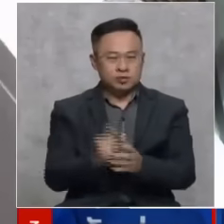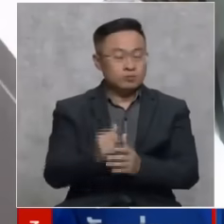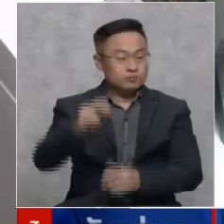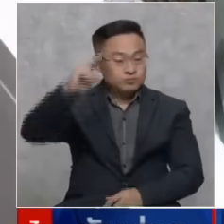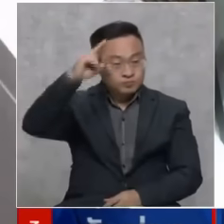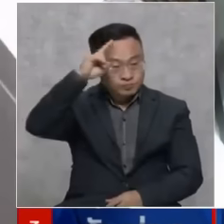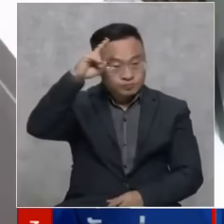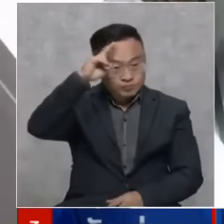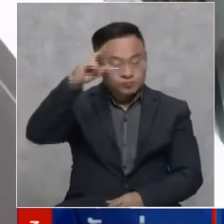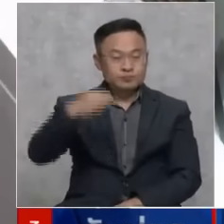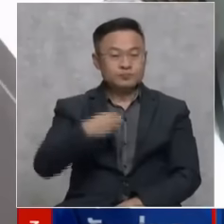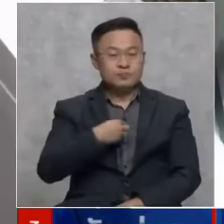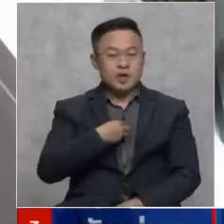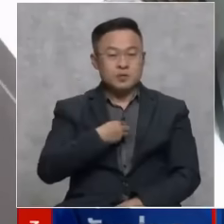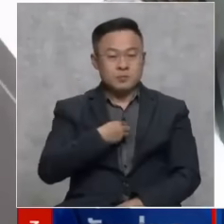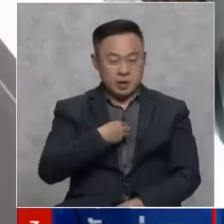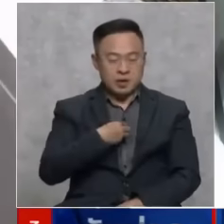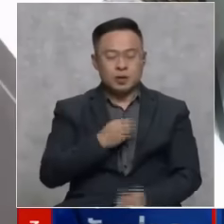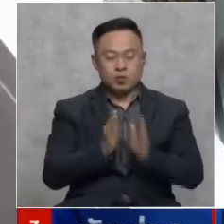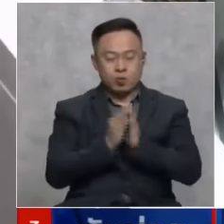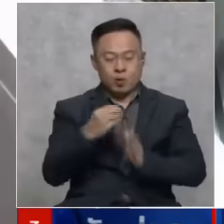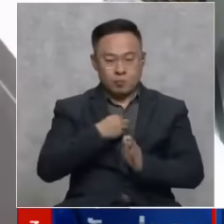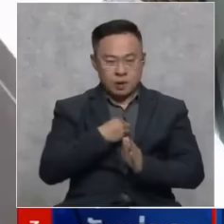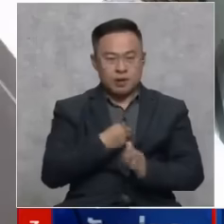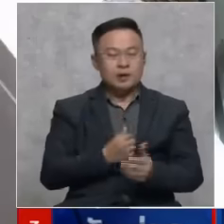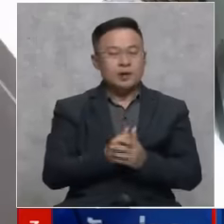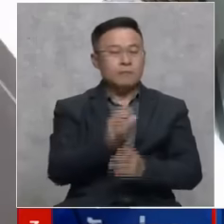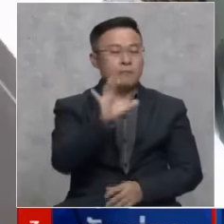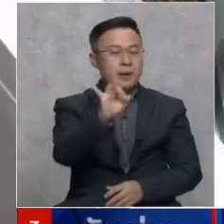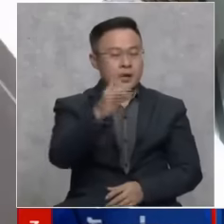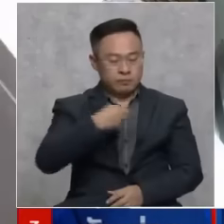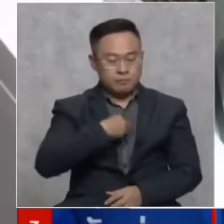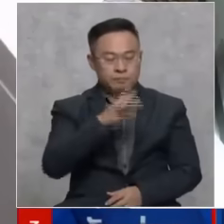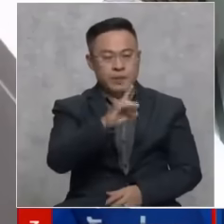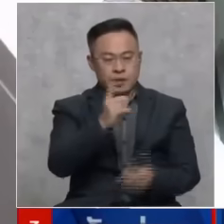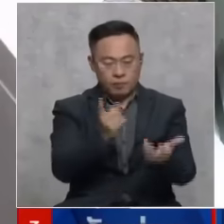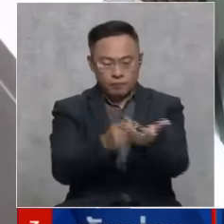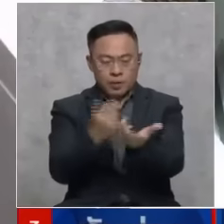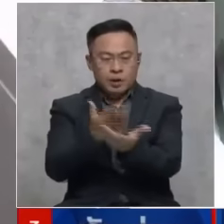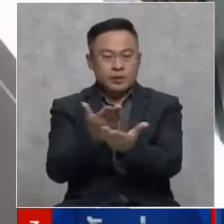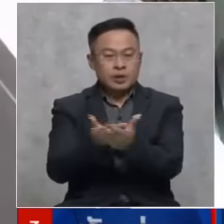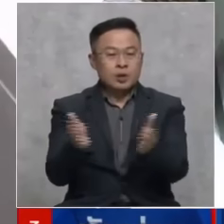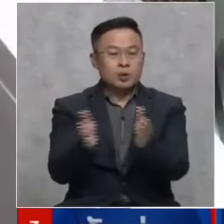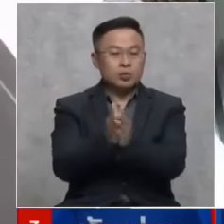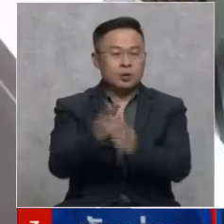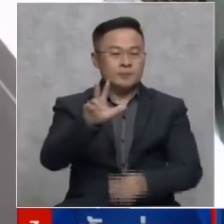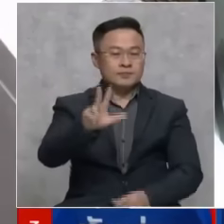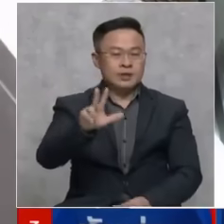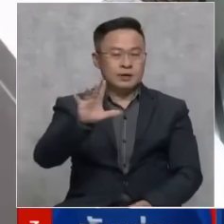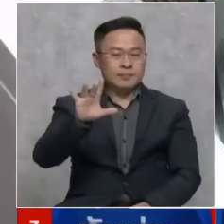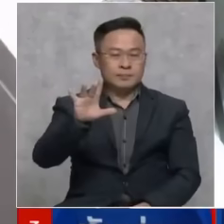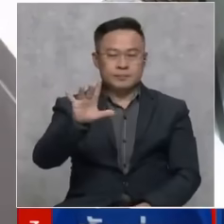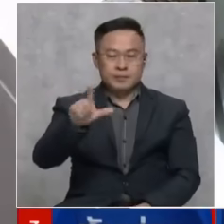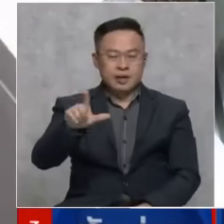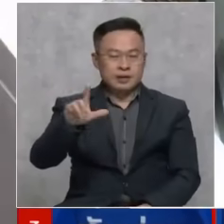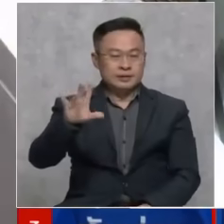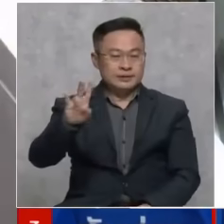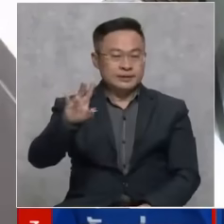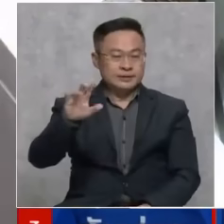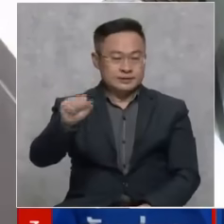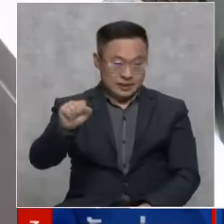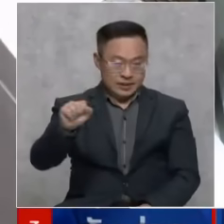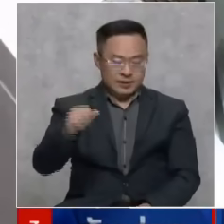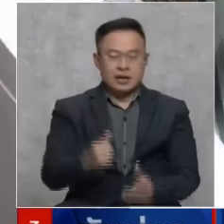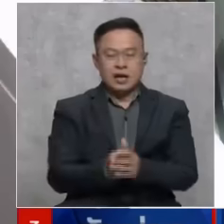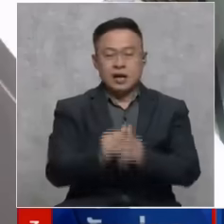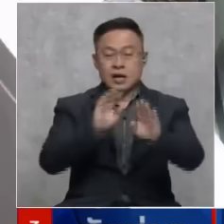ะแล้ว8องค์เนี่ยมีมูลค่าสูงถึง3ล้าน7แสนบาทค่ะนี่เป็นการยื่นบัญชีทรัพย์สินหนี้สินเข้ามาถ้าไปเทียบกับต